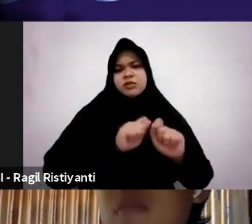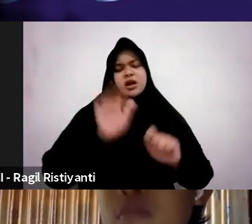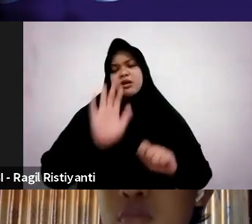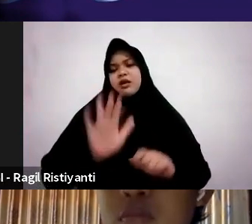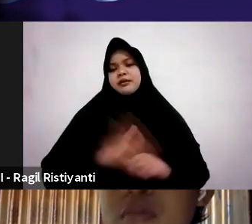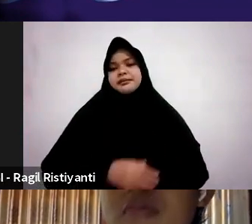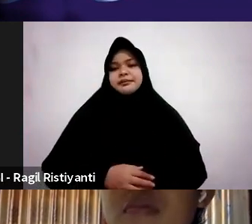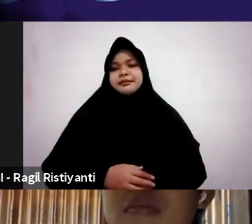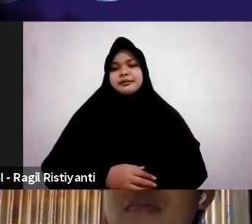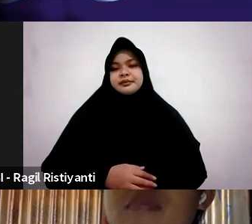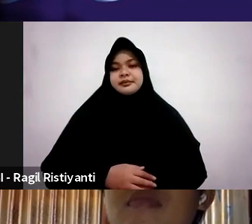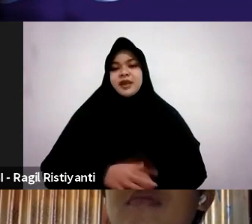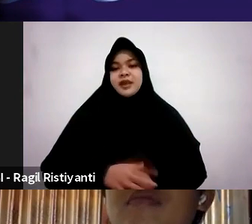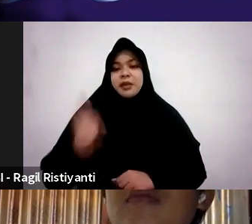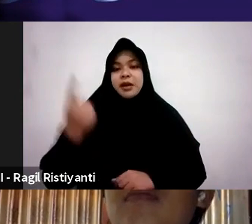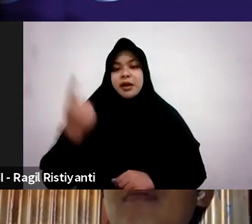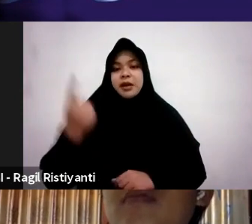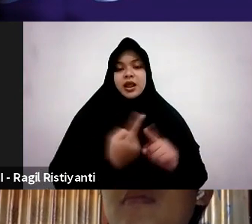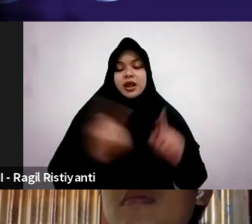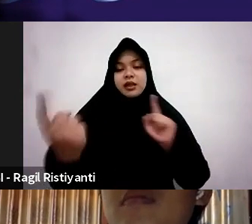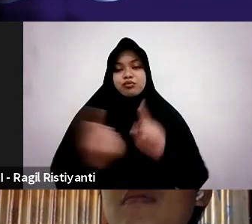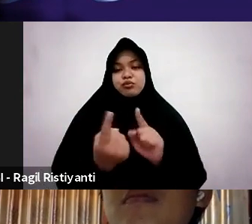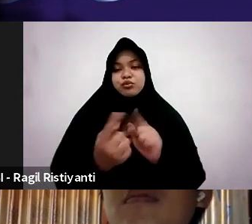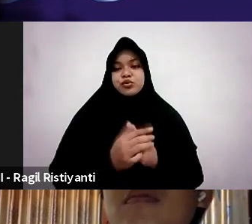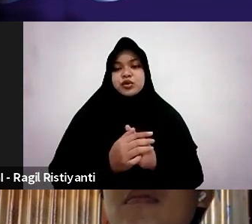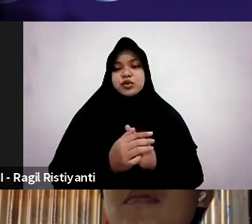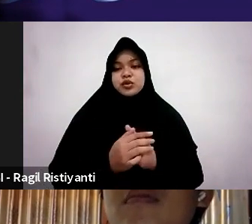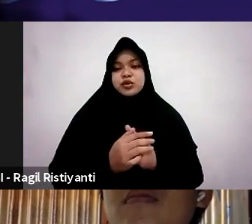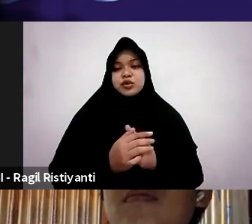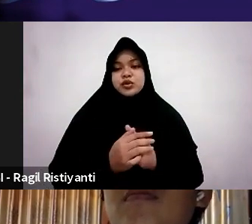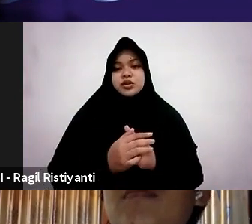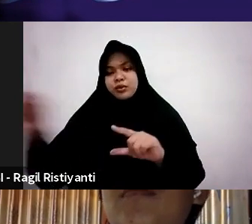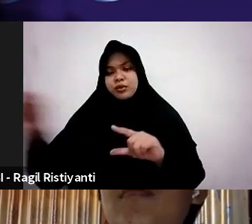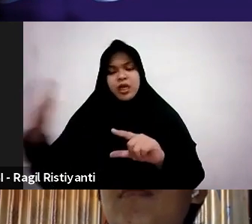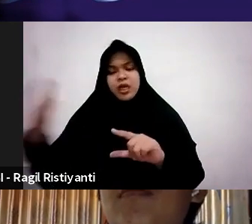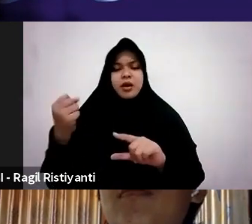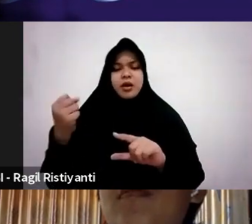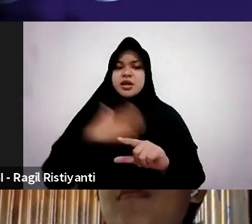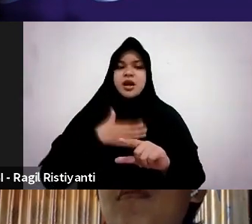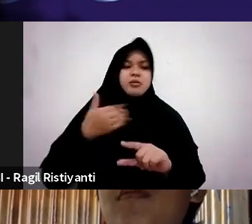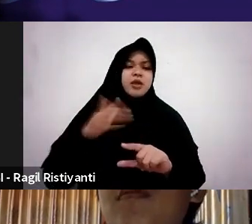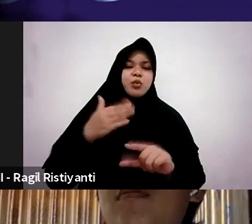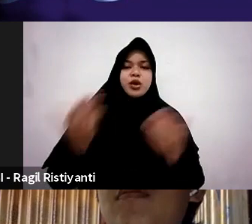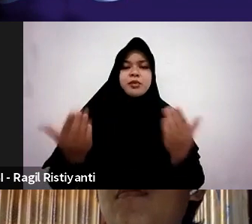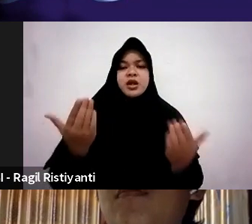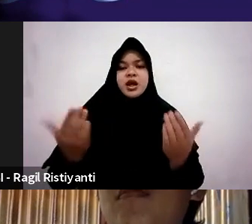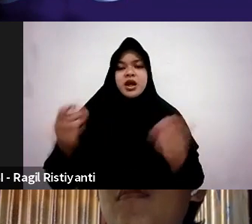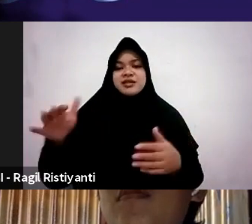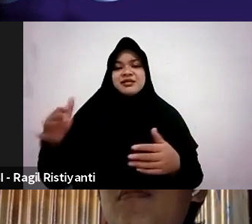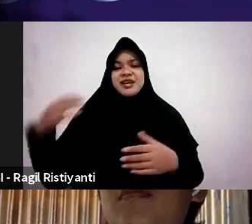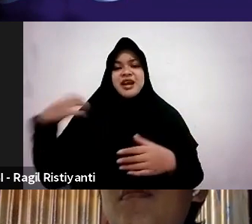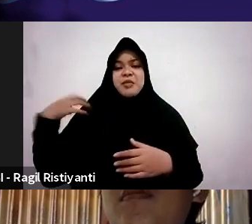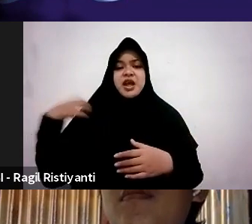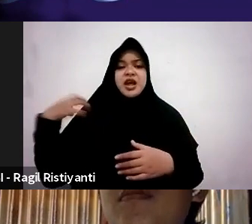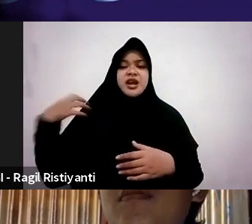pertama kali ketemu dengan bakal ya sama bahagia juga bilang oh nggak bisa saya nggak mau kalau dibandingkan dengan Amerika skills lab